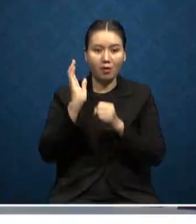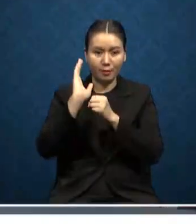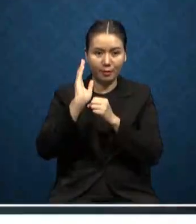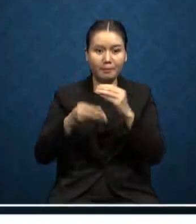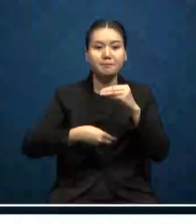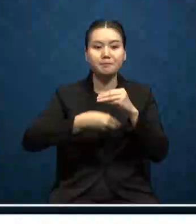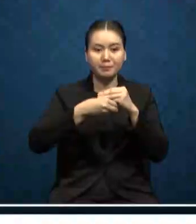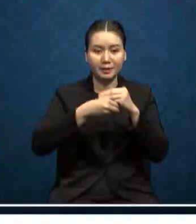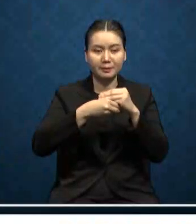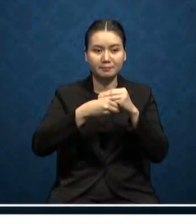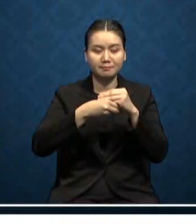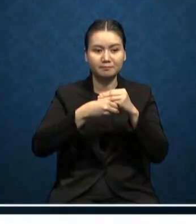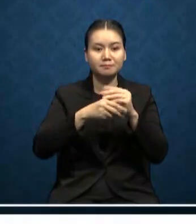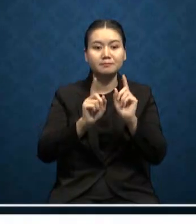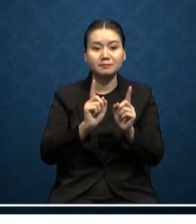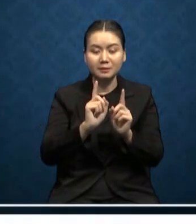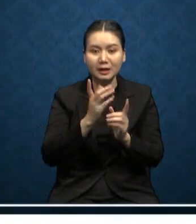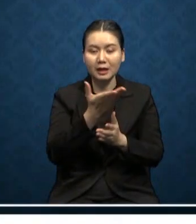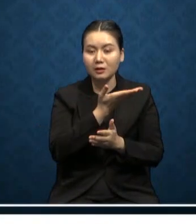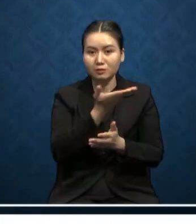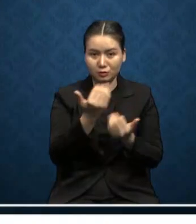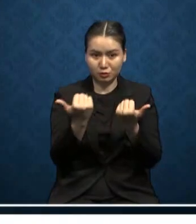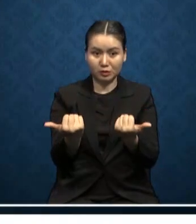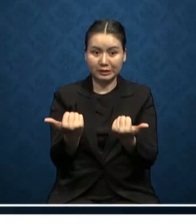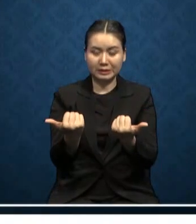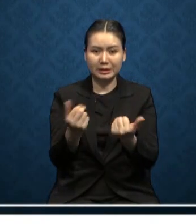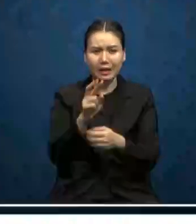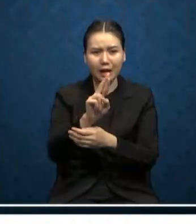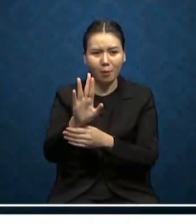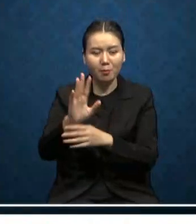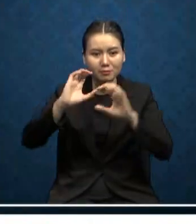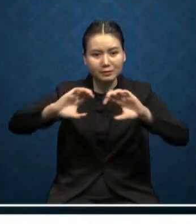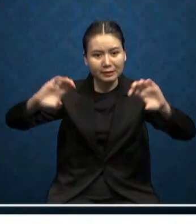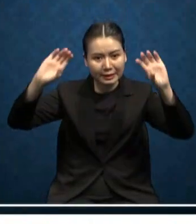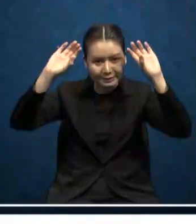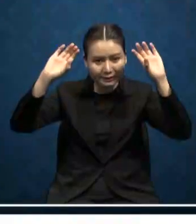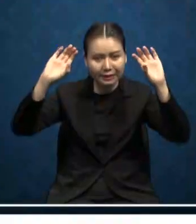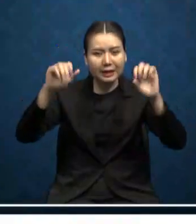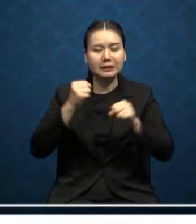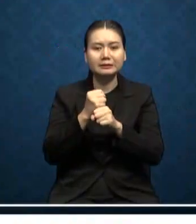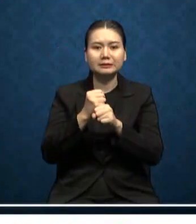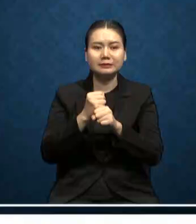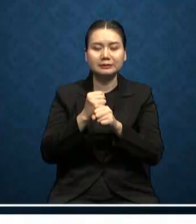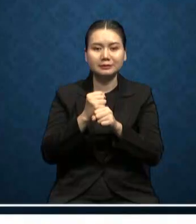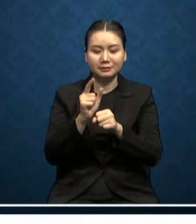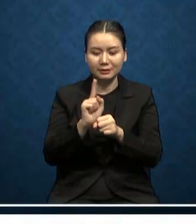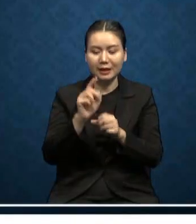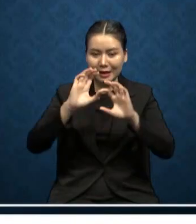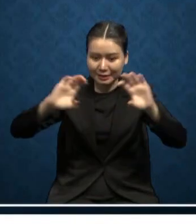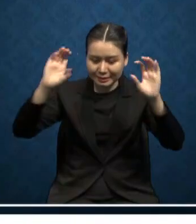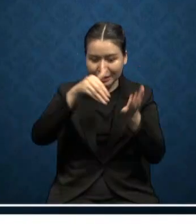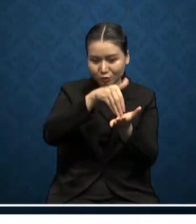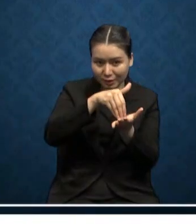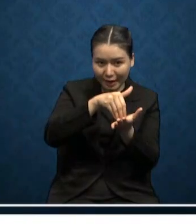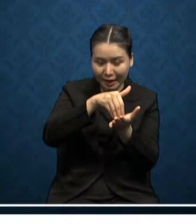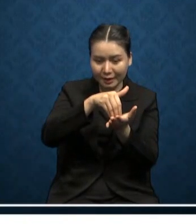มเพิ่มเติมว่าในปัจจุบันระบบราชการแผ่นดินประกอบด้วยราชการส่วนกลางภูมิภ